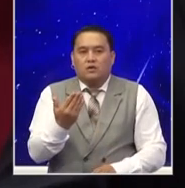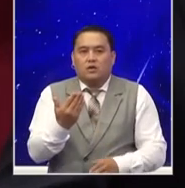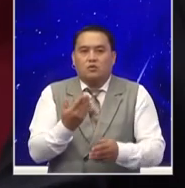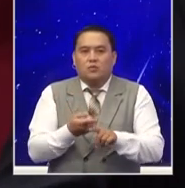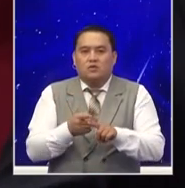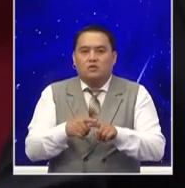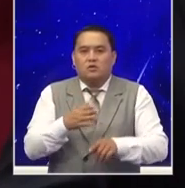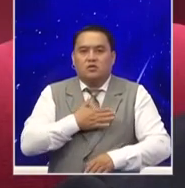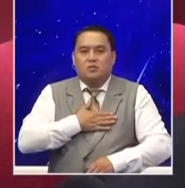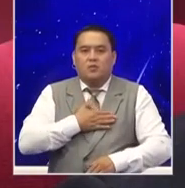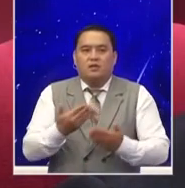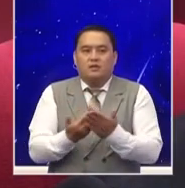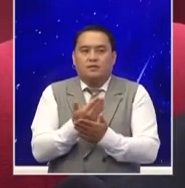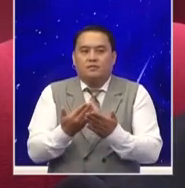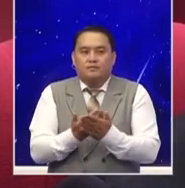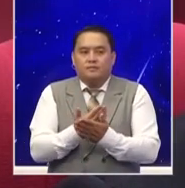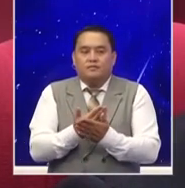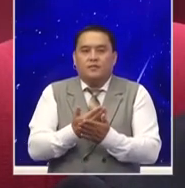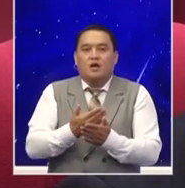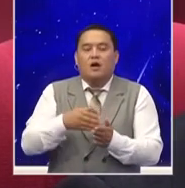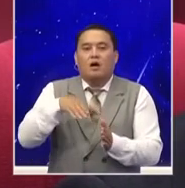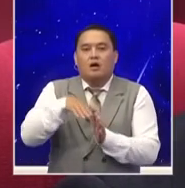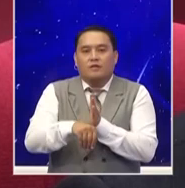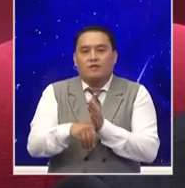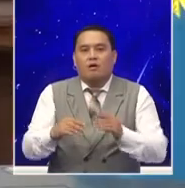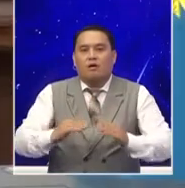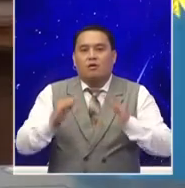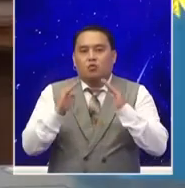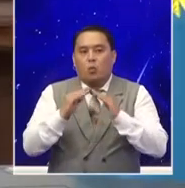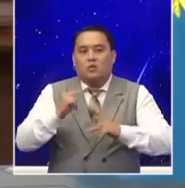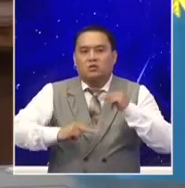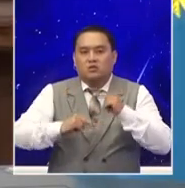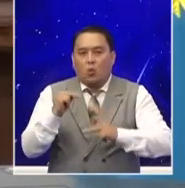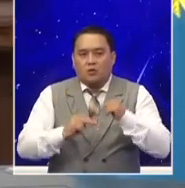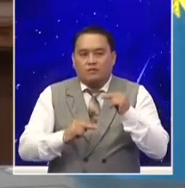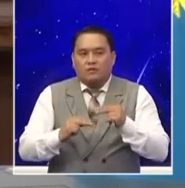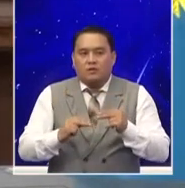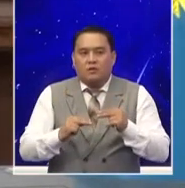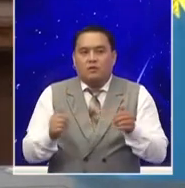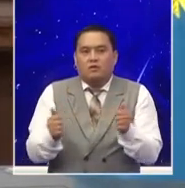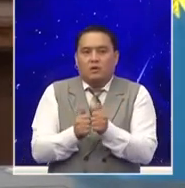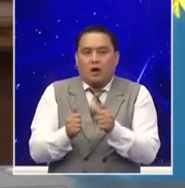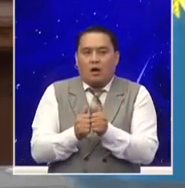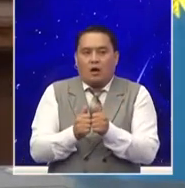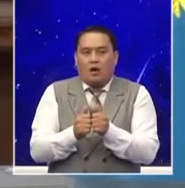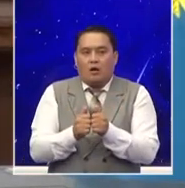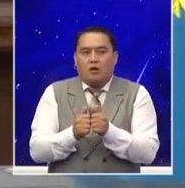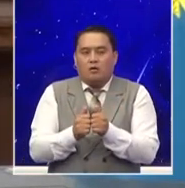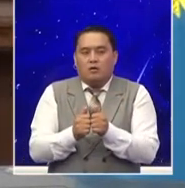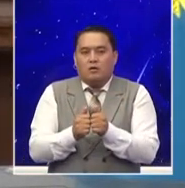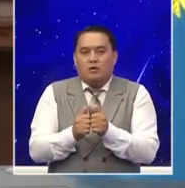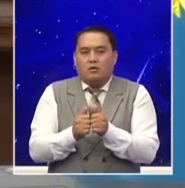этого домика для хранения инвентаря вырастает там коттедж, слушай, по 1000,